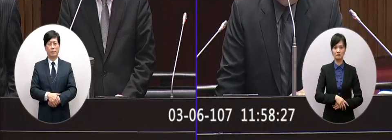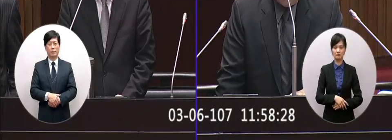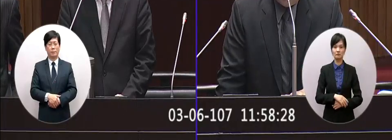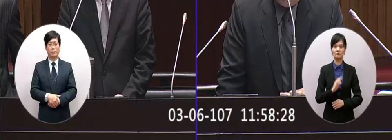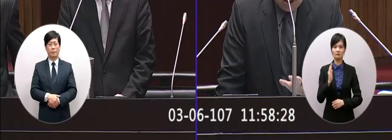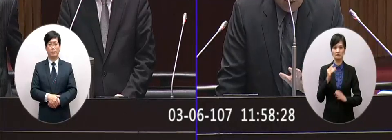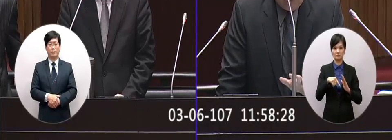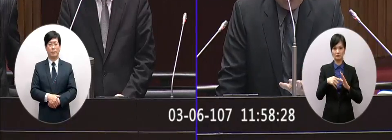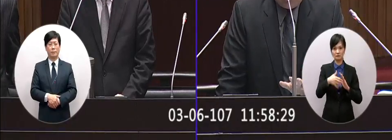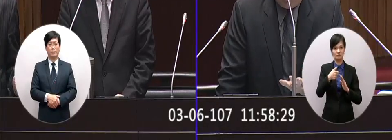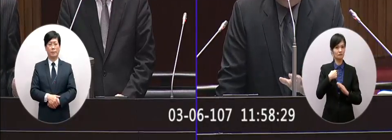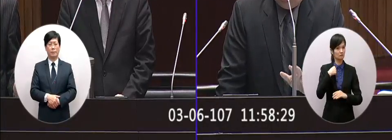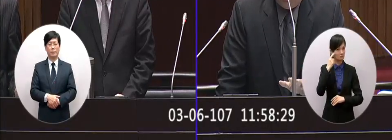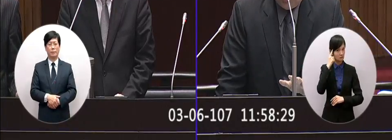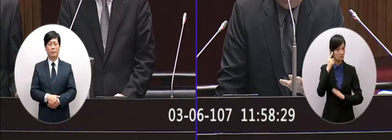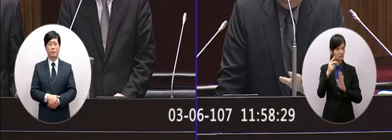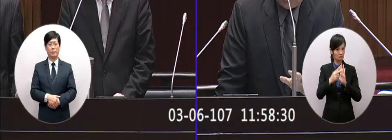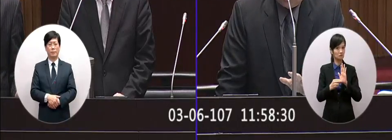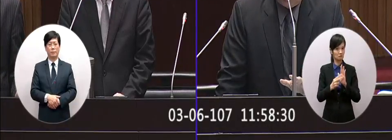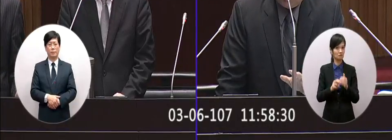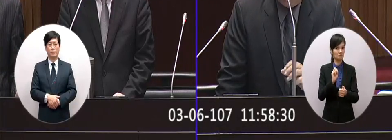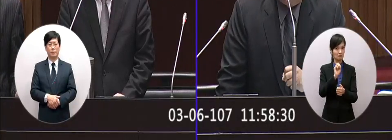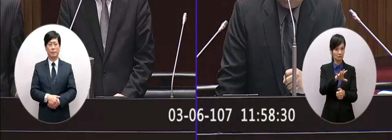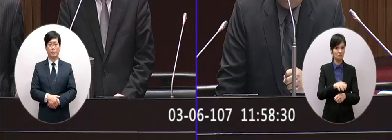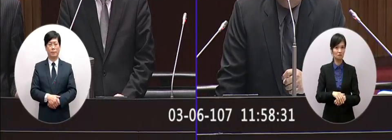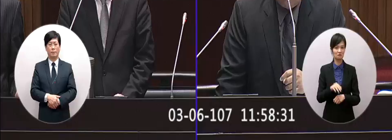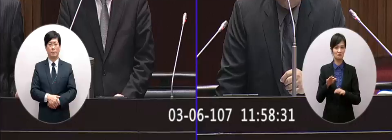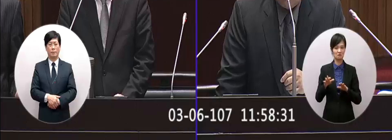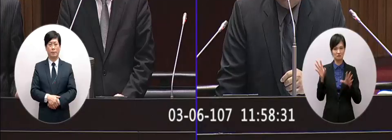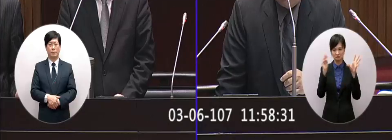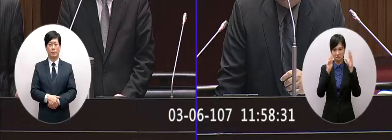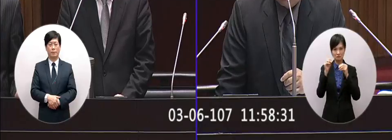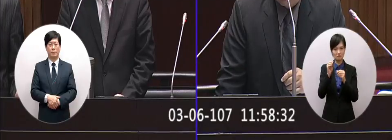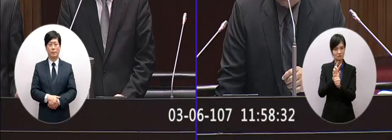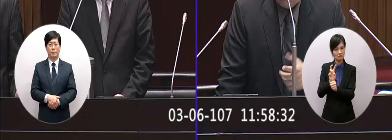明的是这个部分的话资源其实都是不足的。